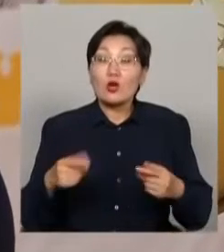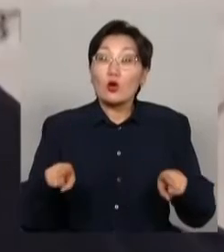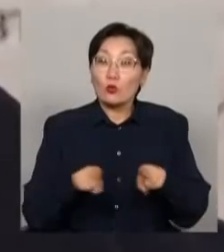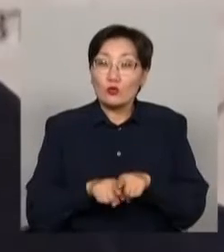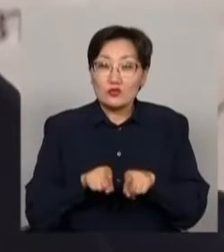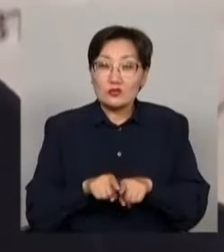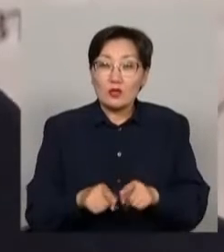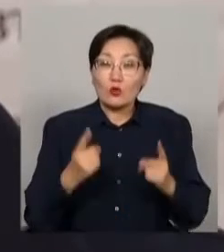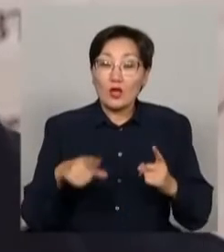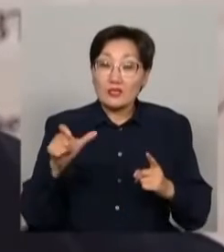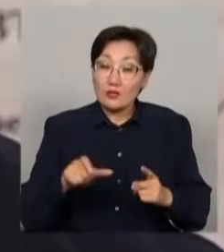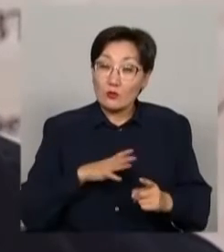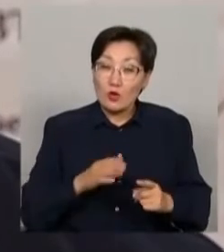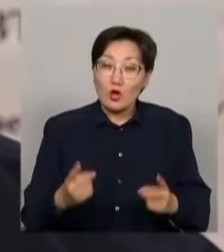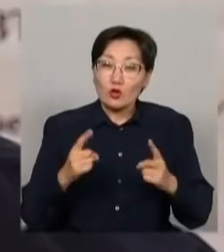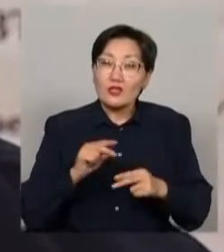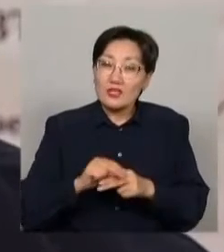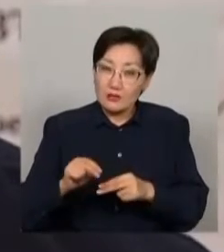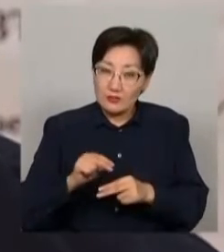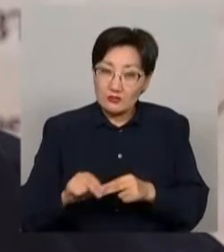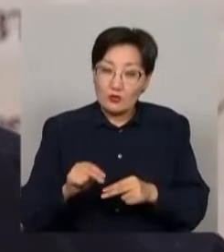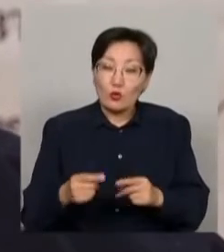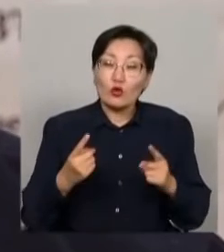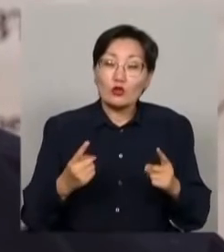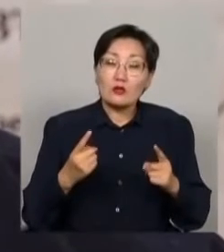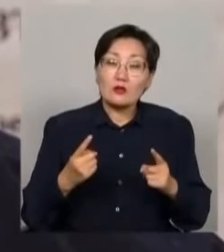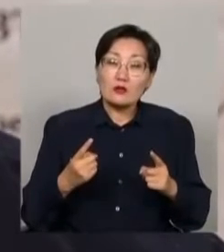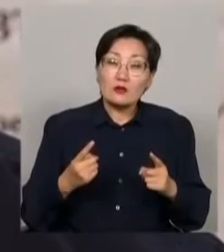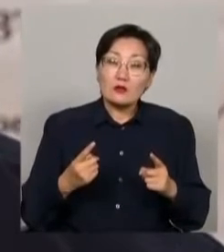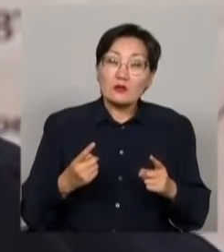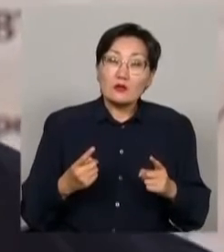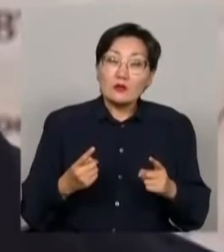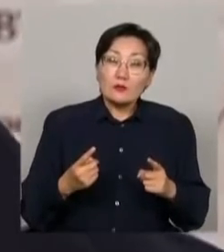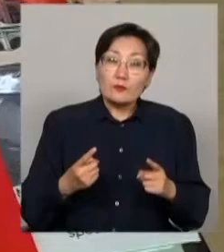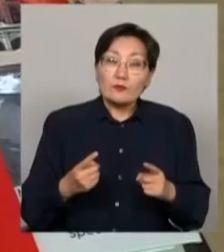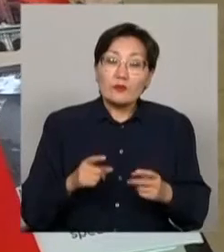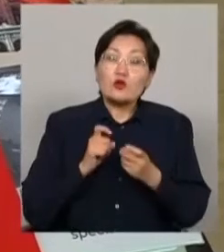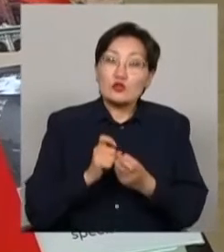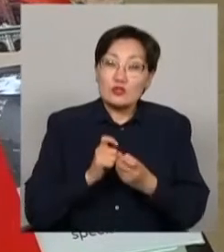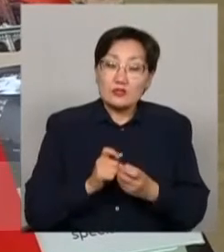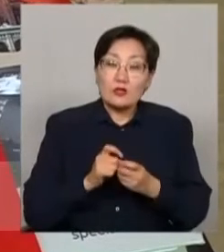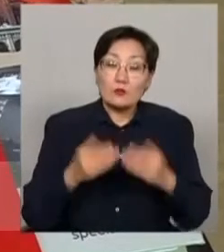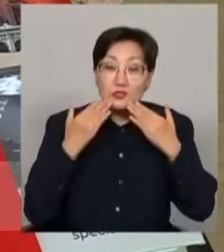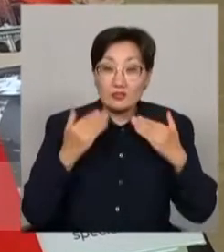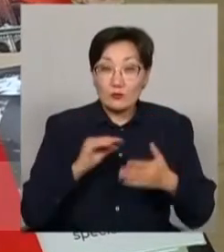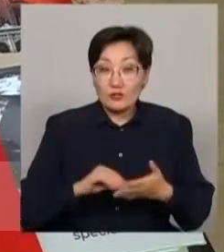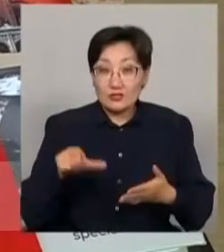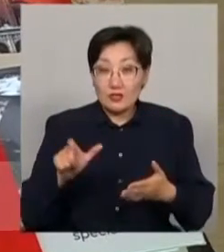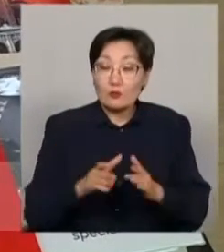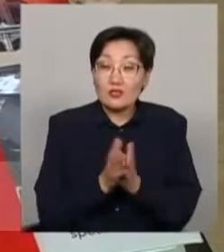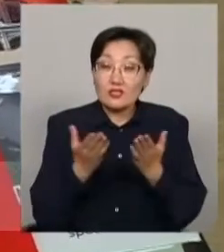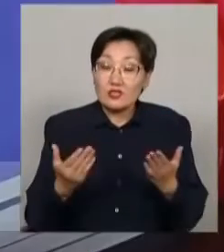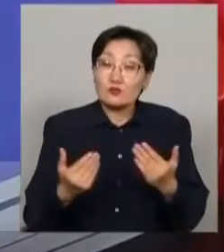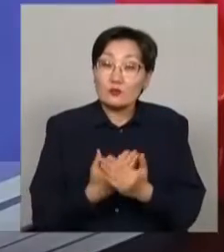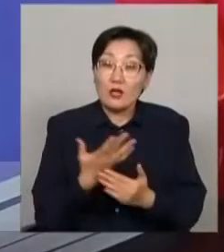болды. Ол ұлы тәрбиеші, ол ұлы енді бұл күрескер. Жиын соңында жазушының туындылары